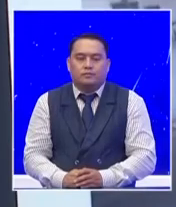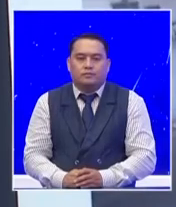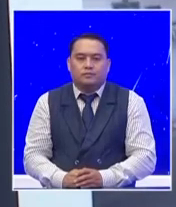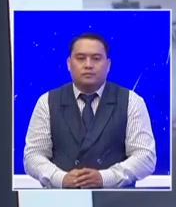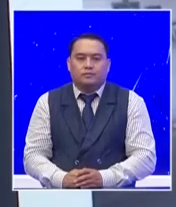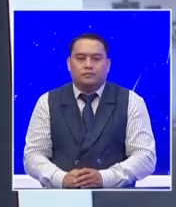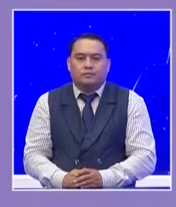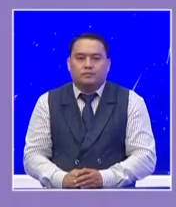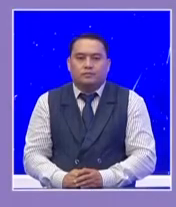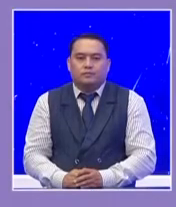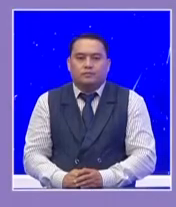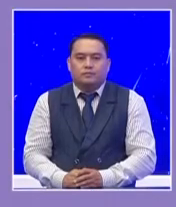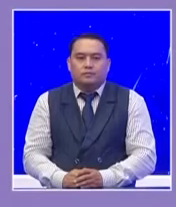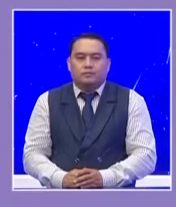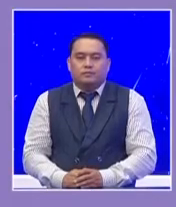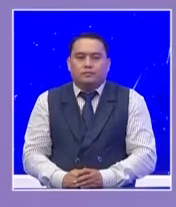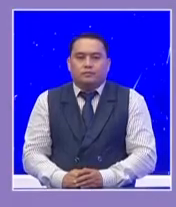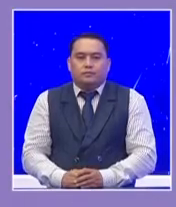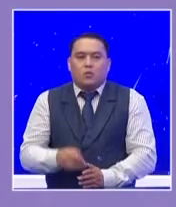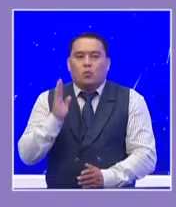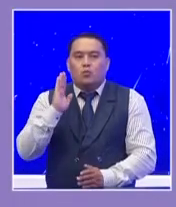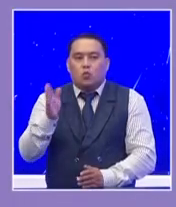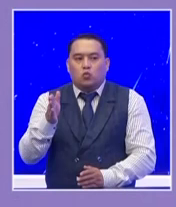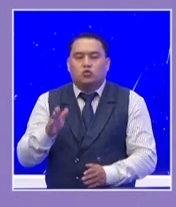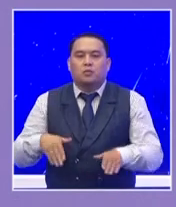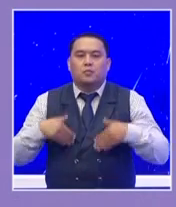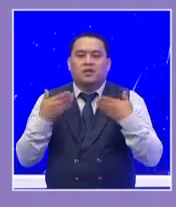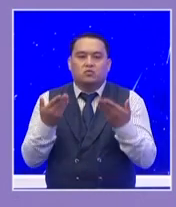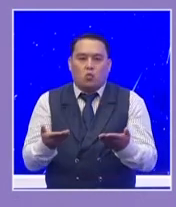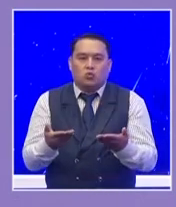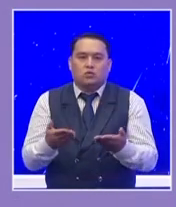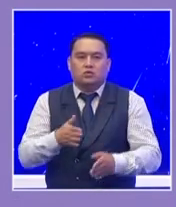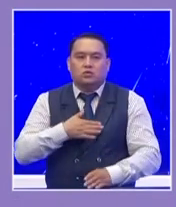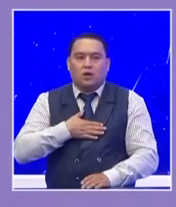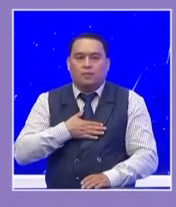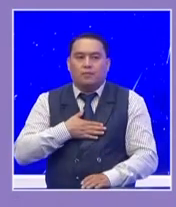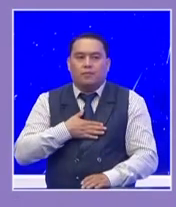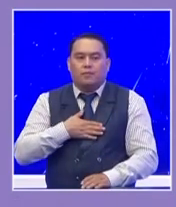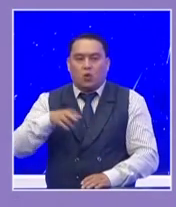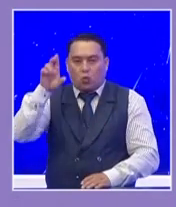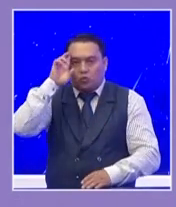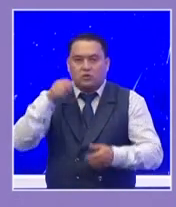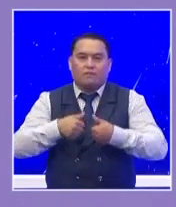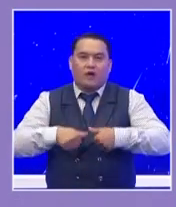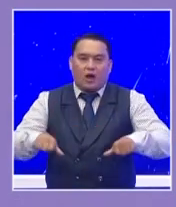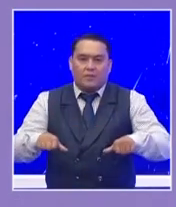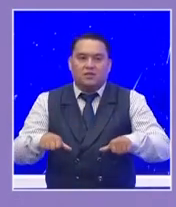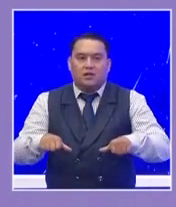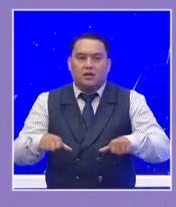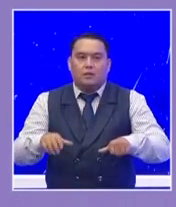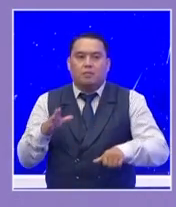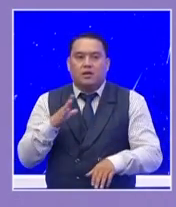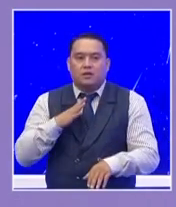правил. В дальнейшем также было предложено на госкомиссии и межведомственной комиссии